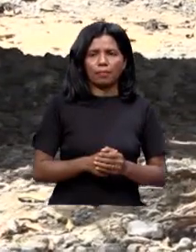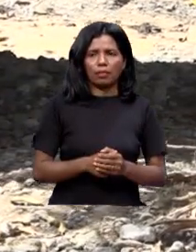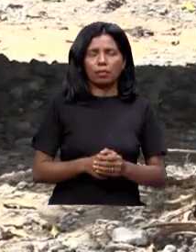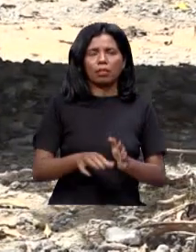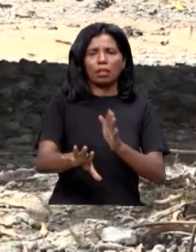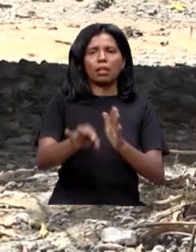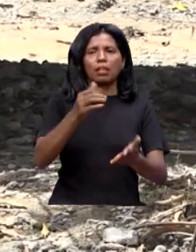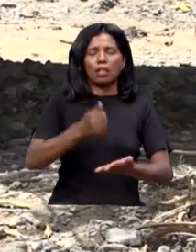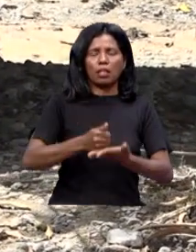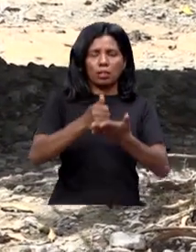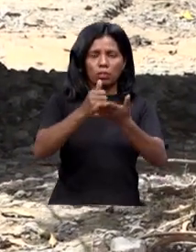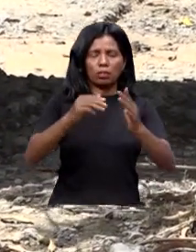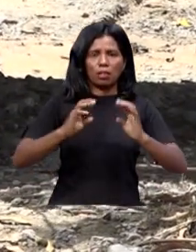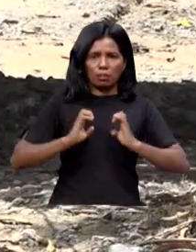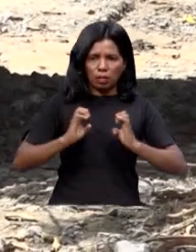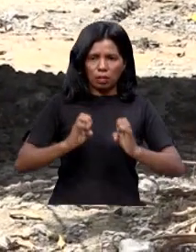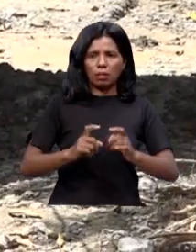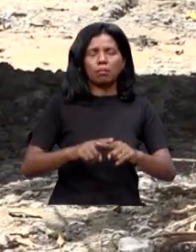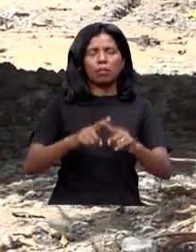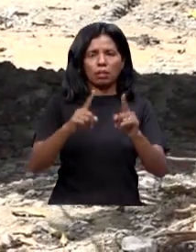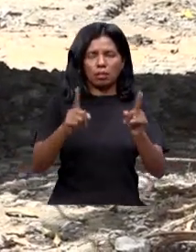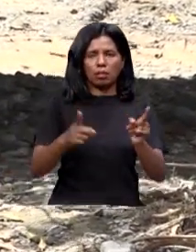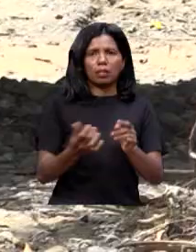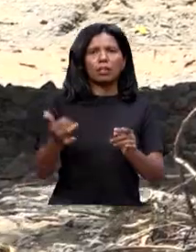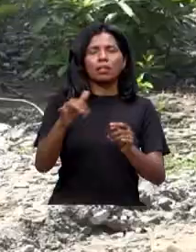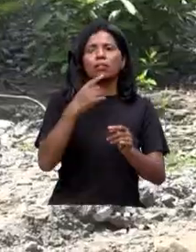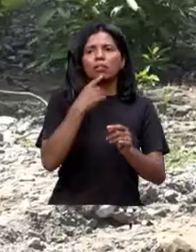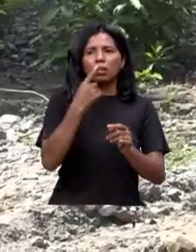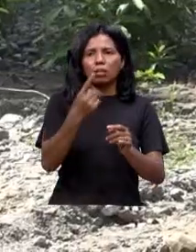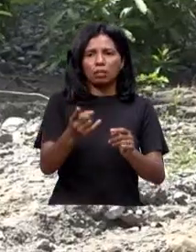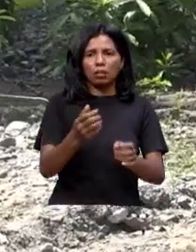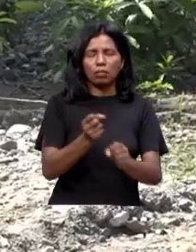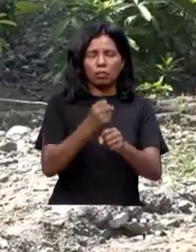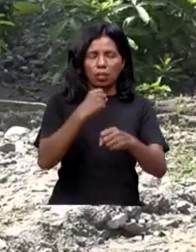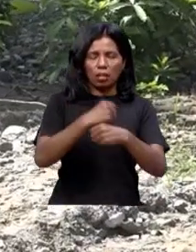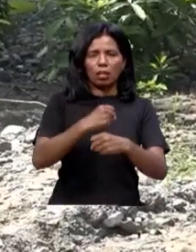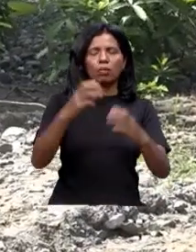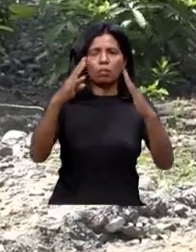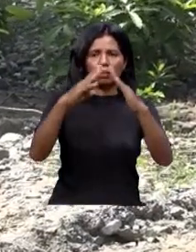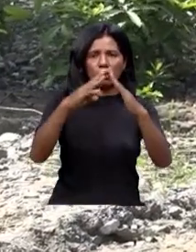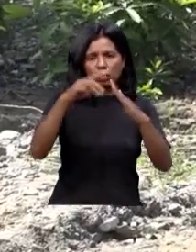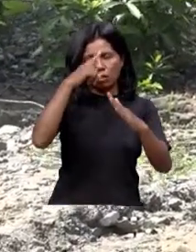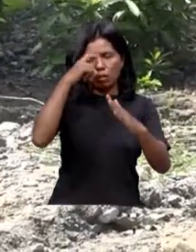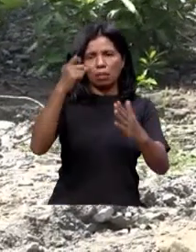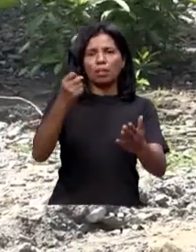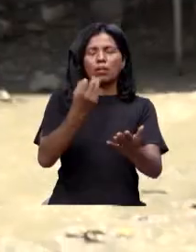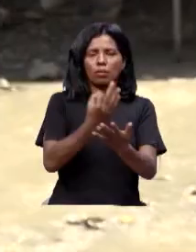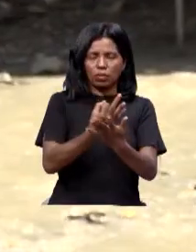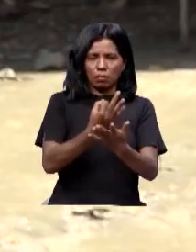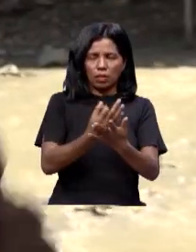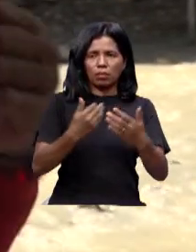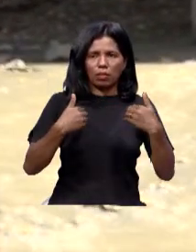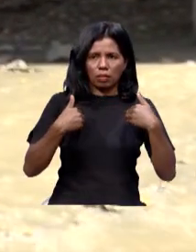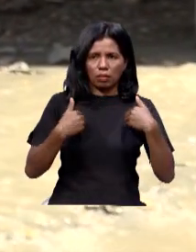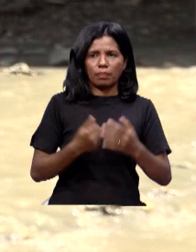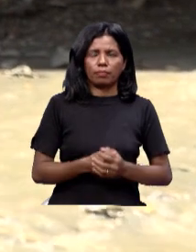apoyu emergency ni nian mesva sirahate tengkatak se atu hari uma tambeni osamintu iha Uma sila